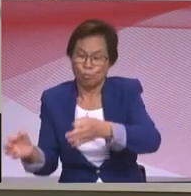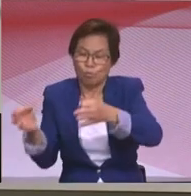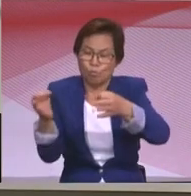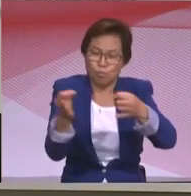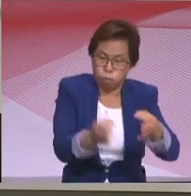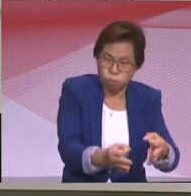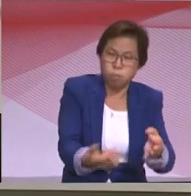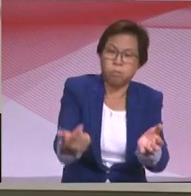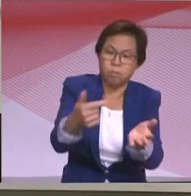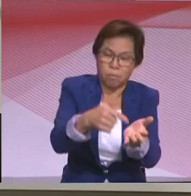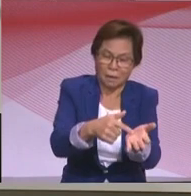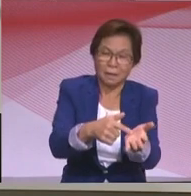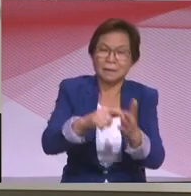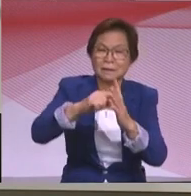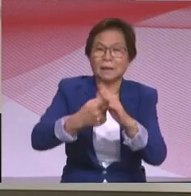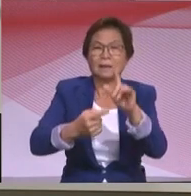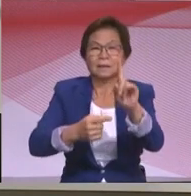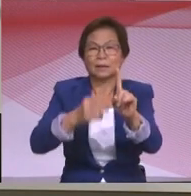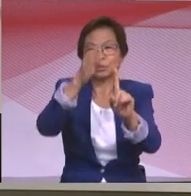dilanjutkan lagi mulai